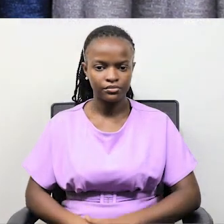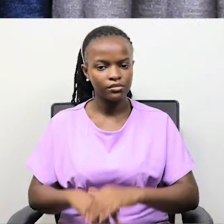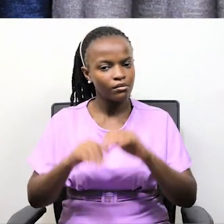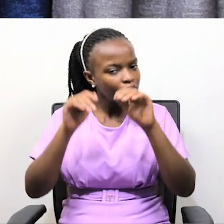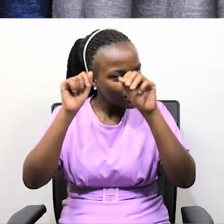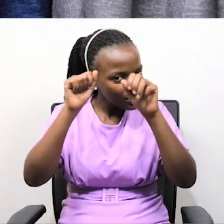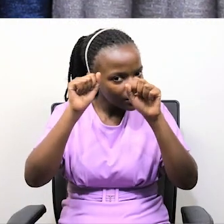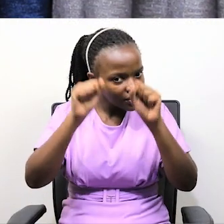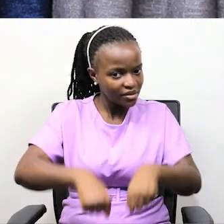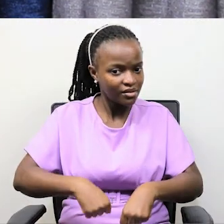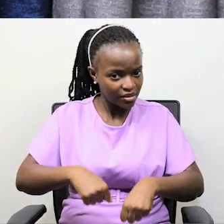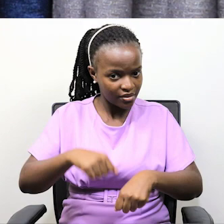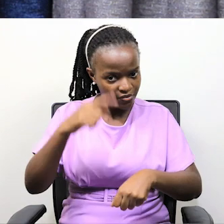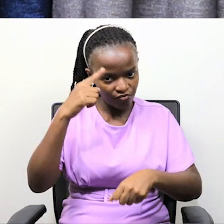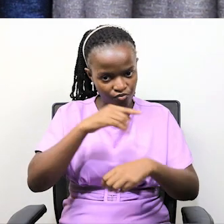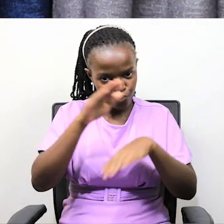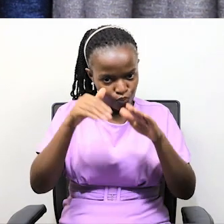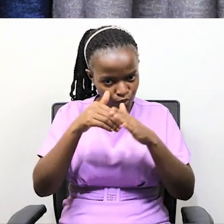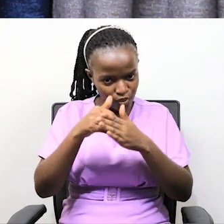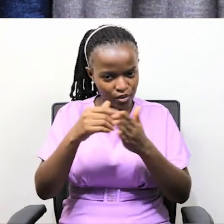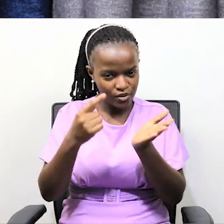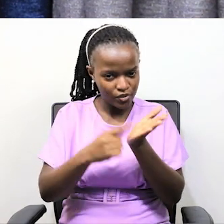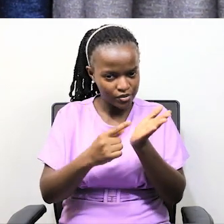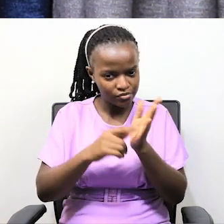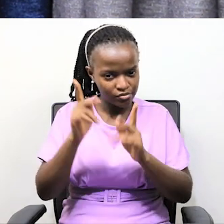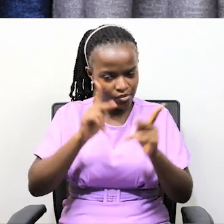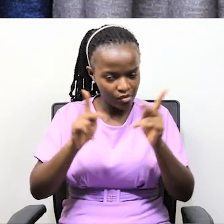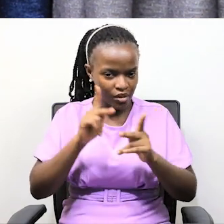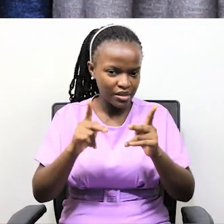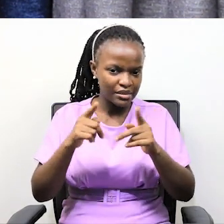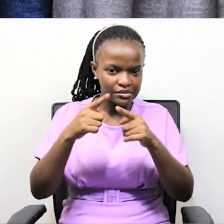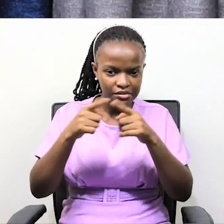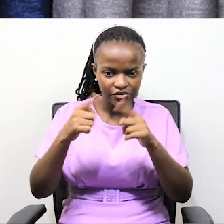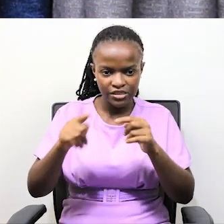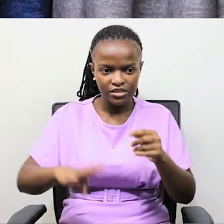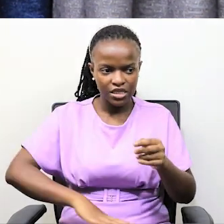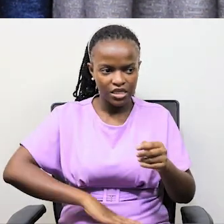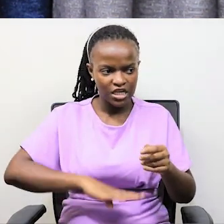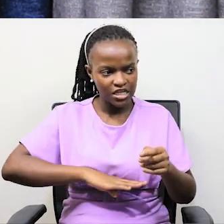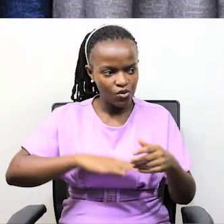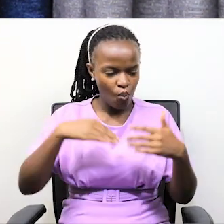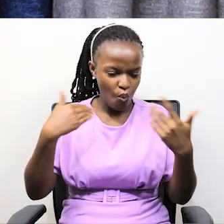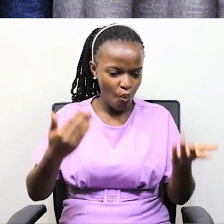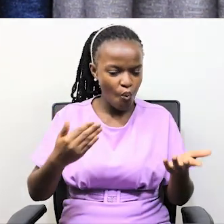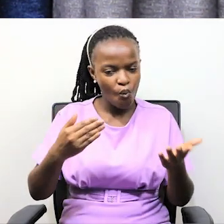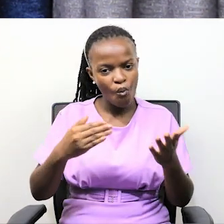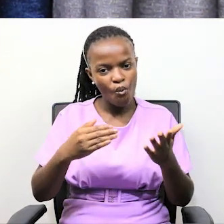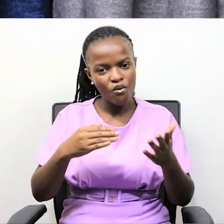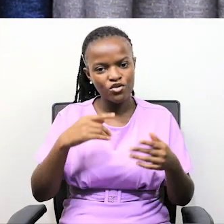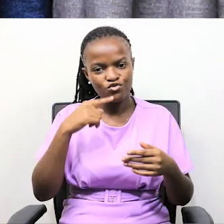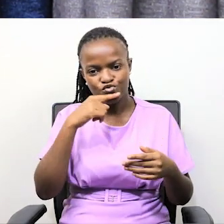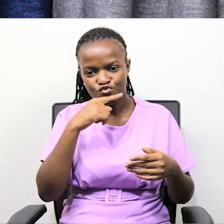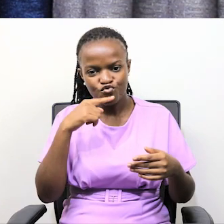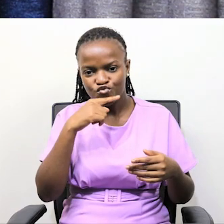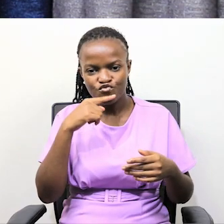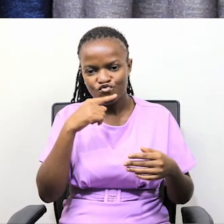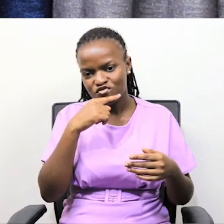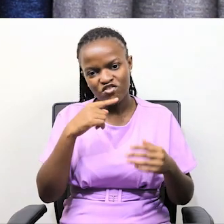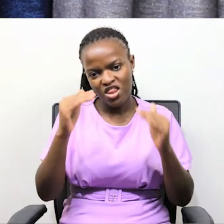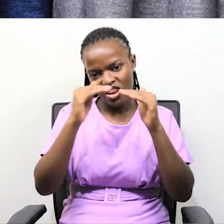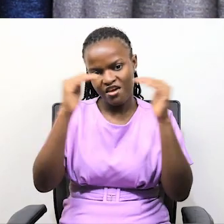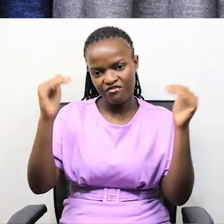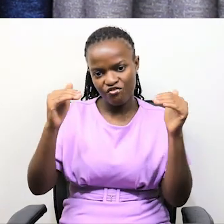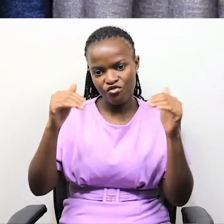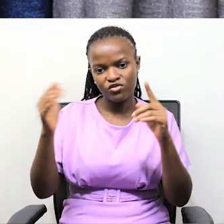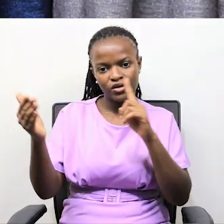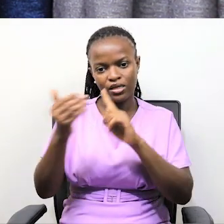Est-il possible pour chaque Ougandais, quel que soit son âge ou son statut socio-économique, d'obtenir des services de